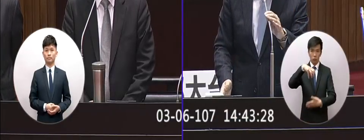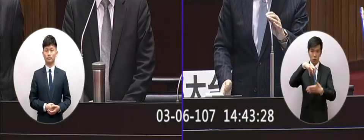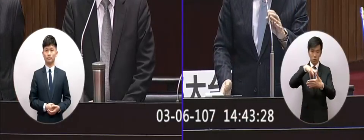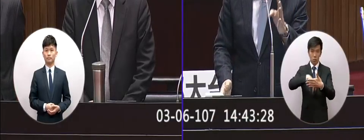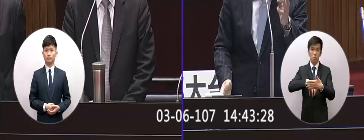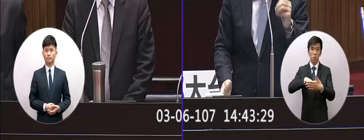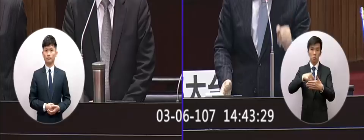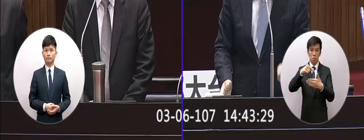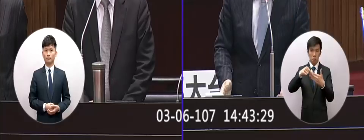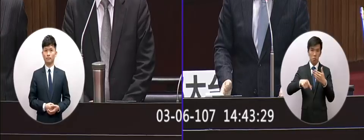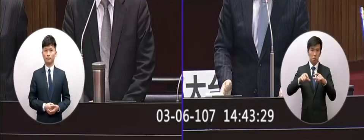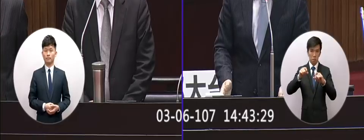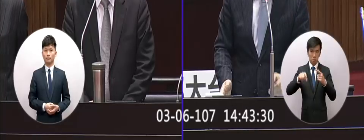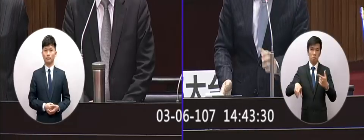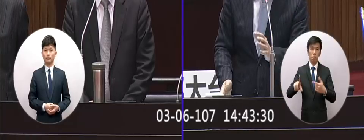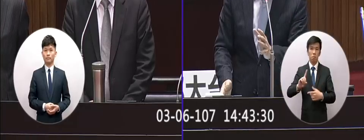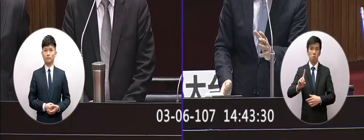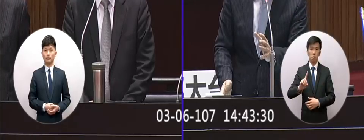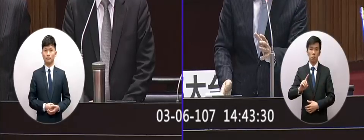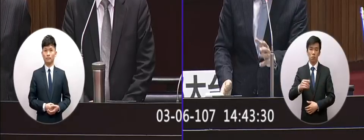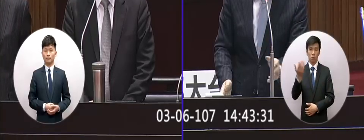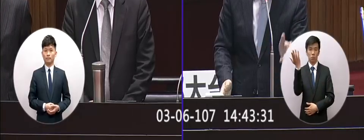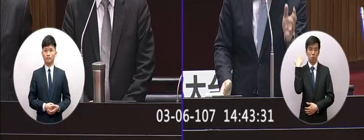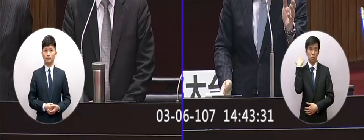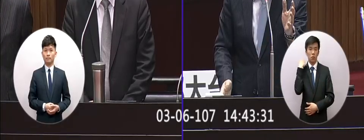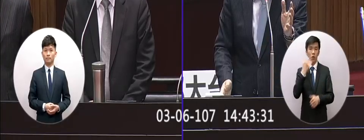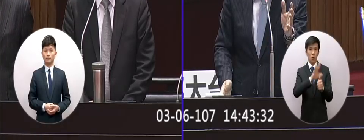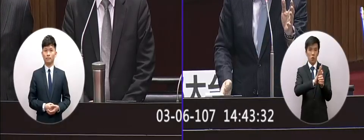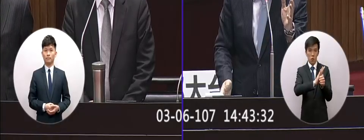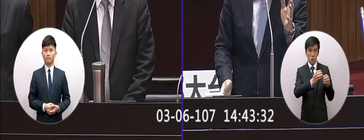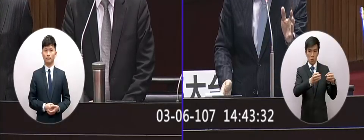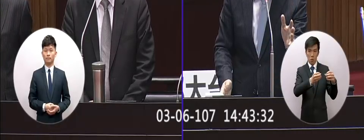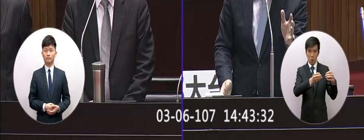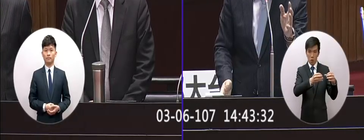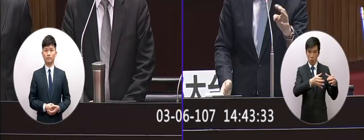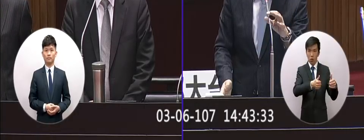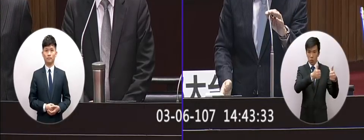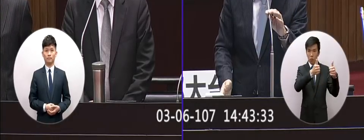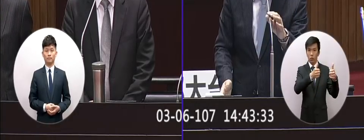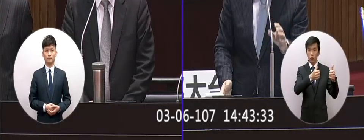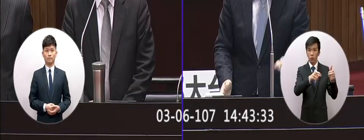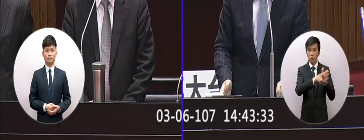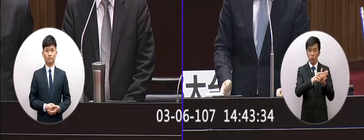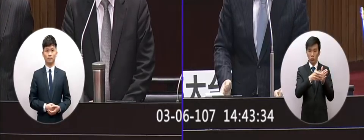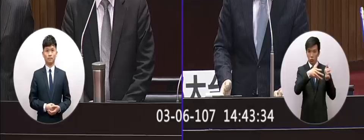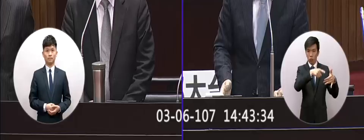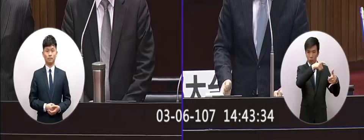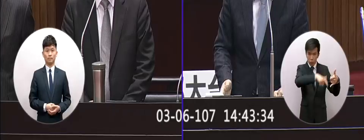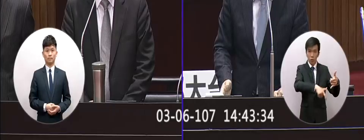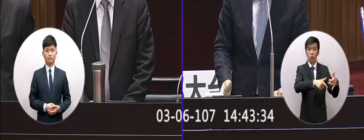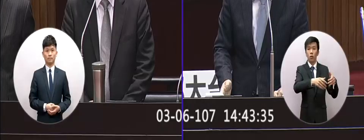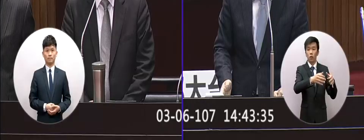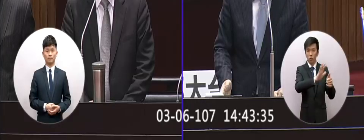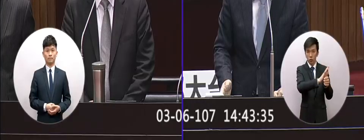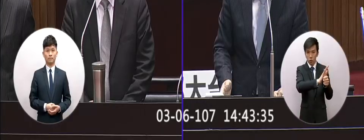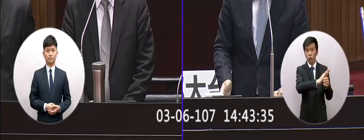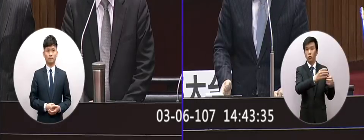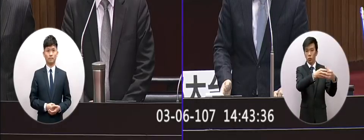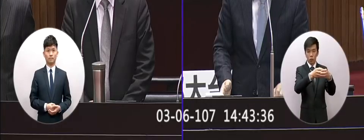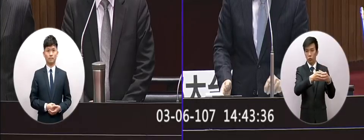谈服贸的时候，绝对不是只有个人。谈机构、谈企业、谈组织、谈团